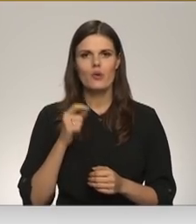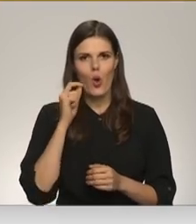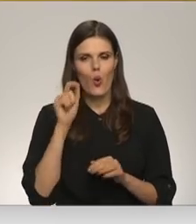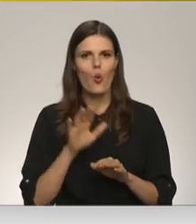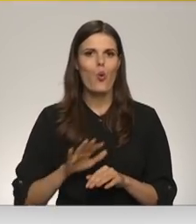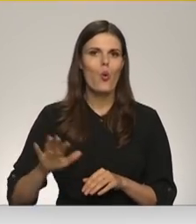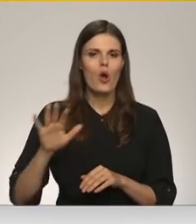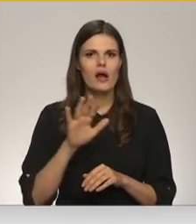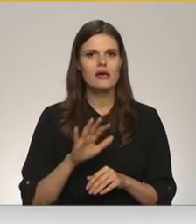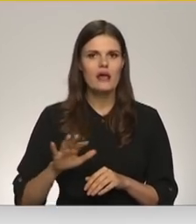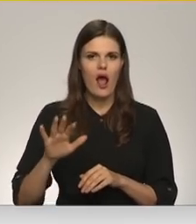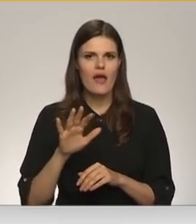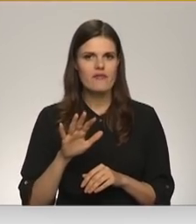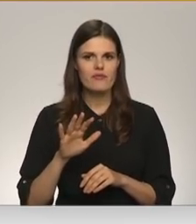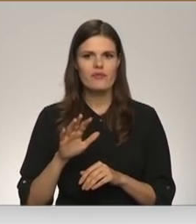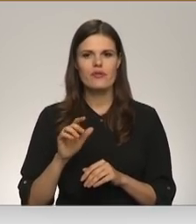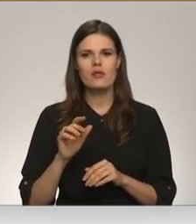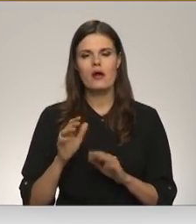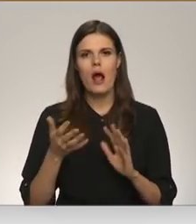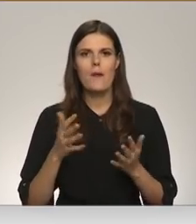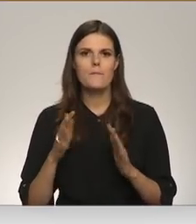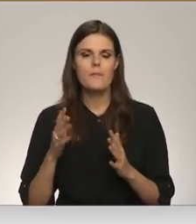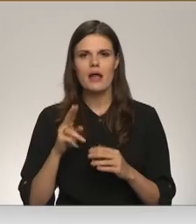ir apmēram tikai, nu teiksim,